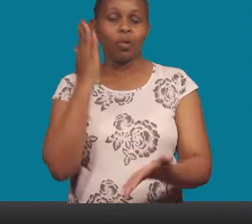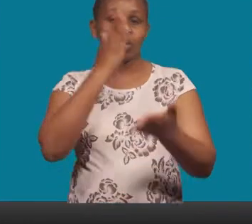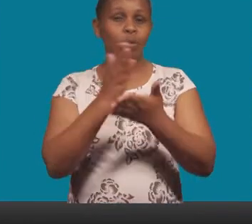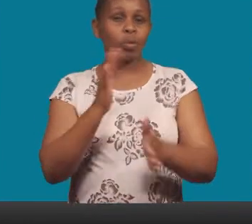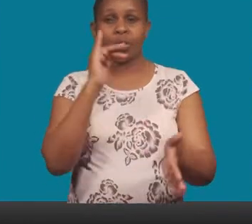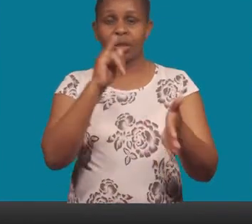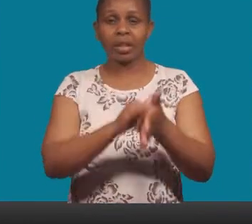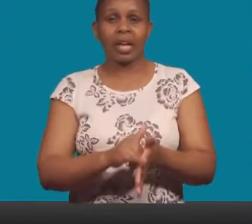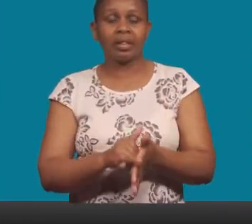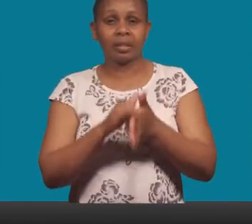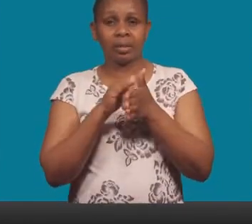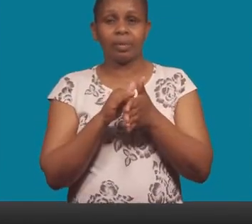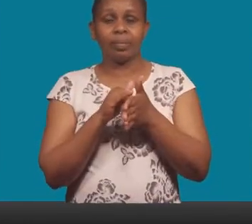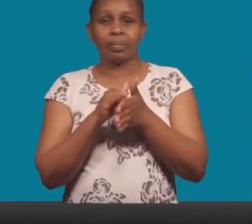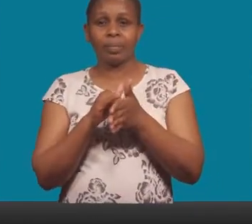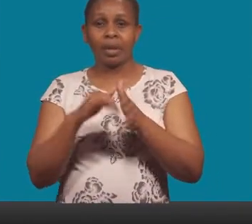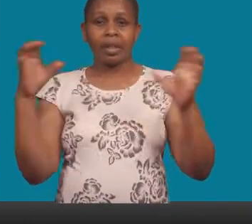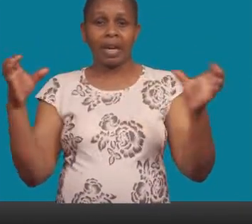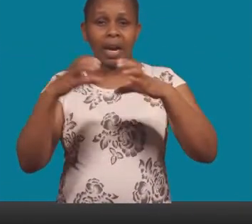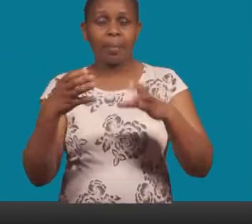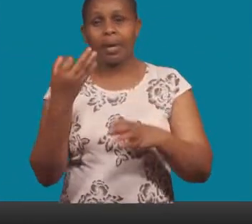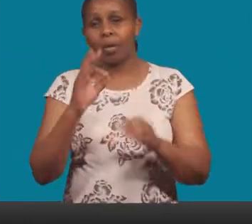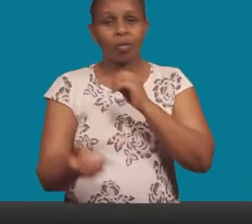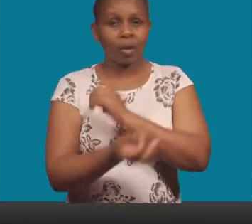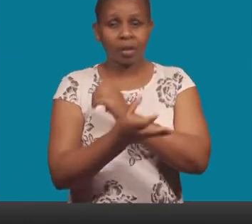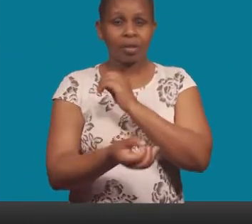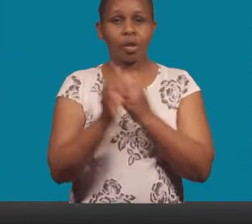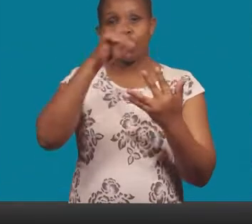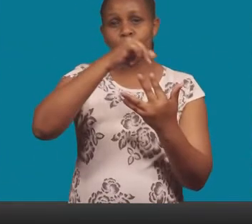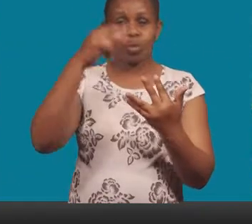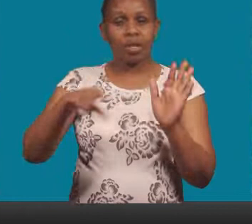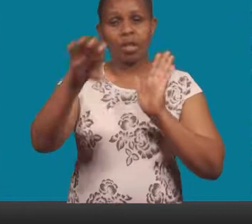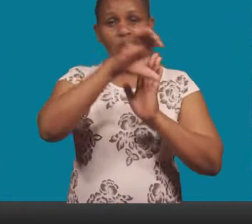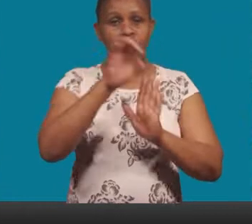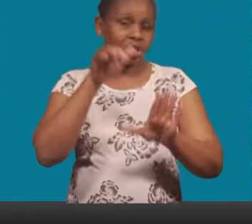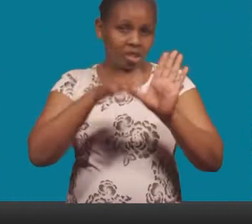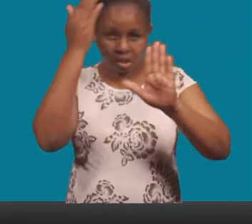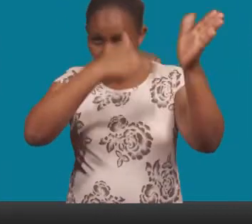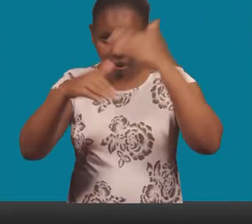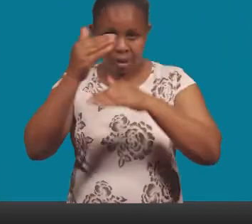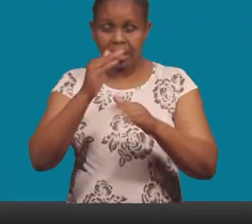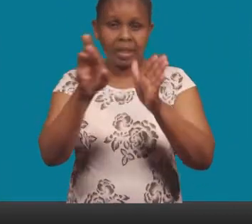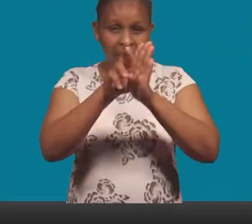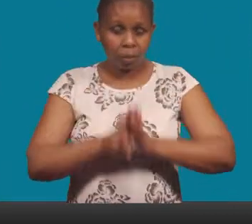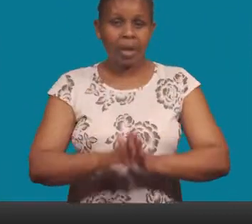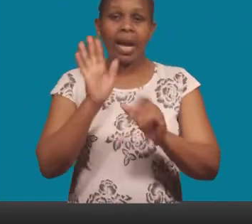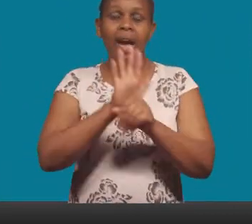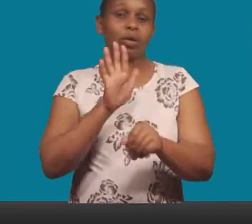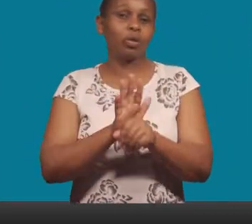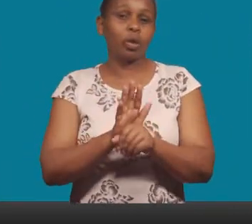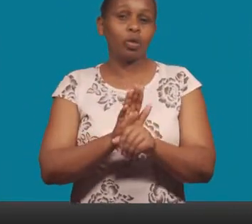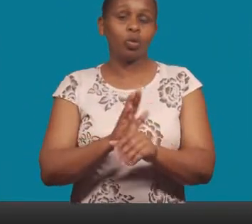Ni dhahiri kwamba huduma za ushauri hasa kuhusu masuala ya kuchagua kozi hizi vyuoni zinahitajika kwa